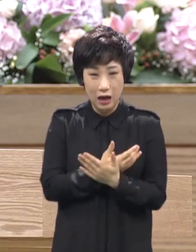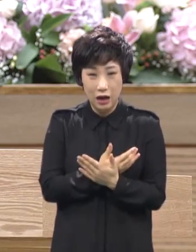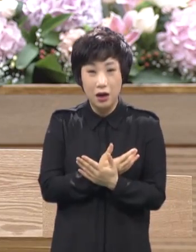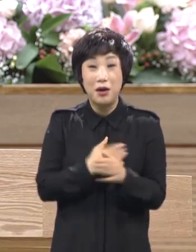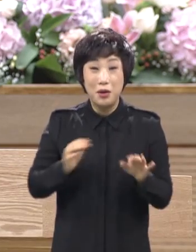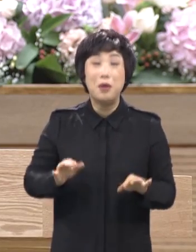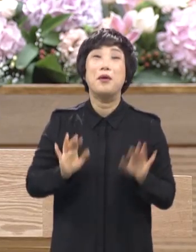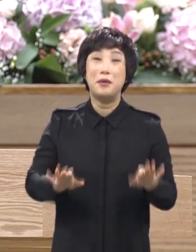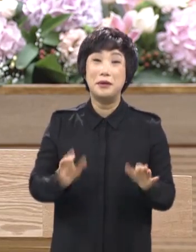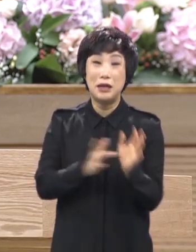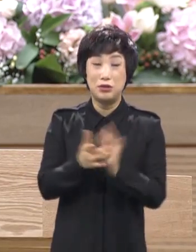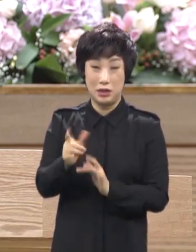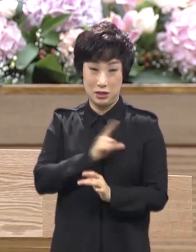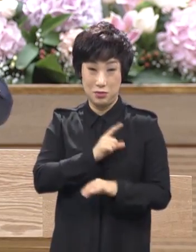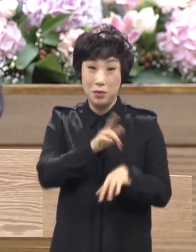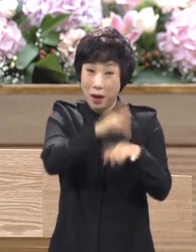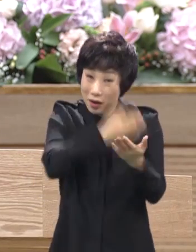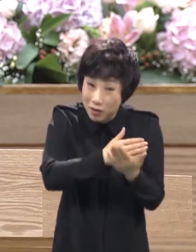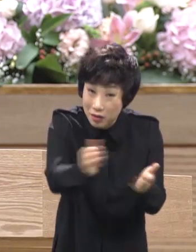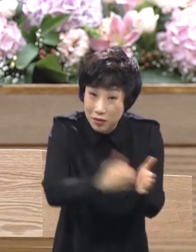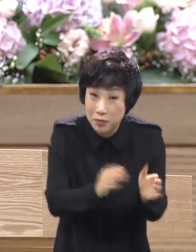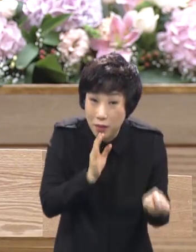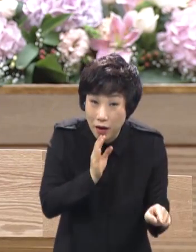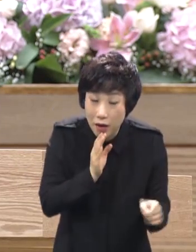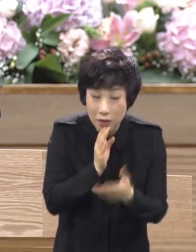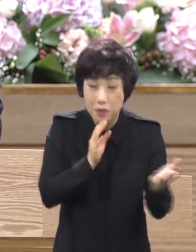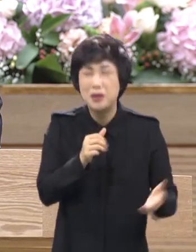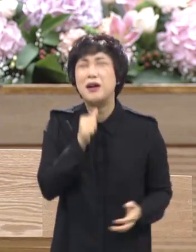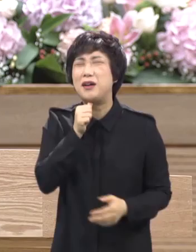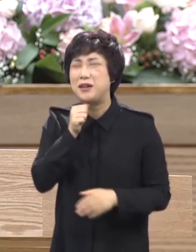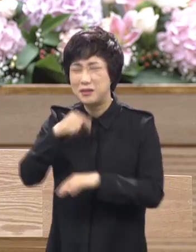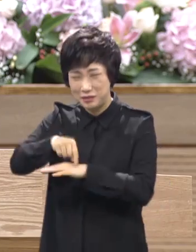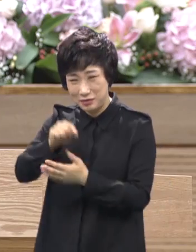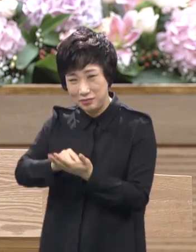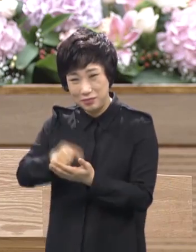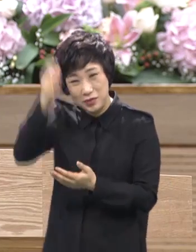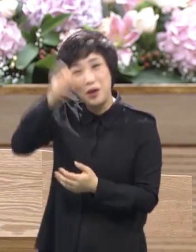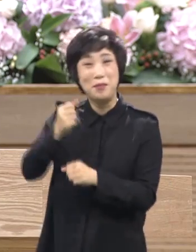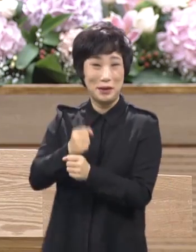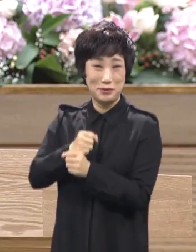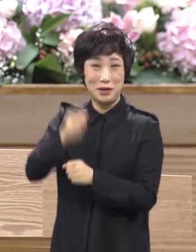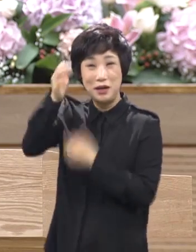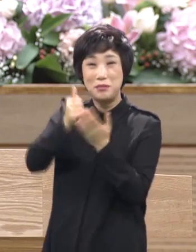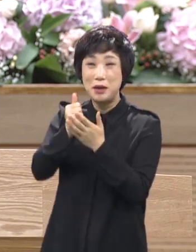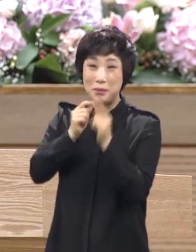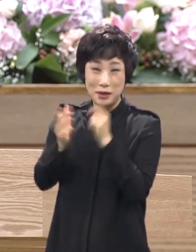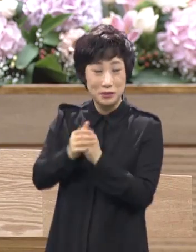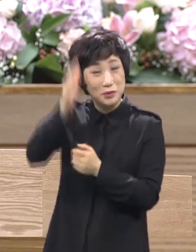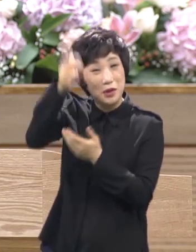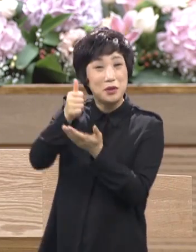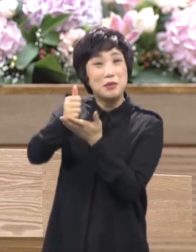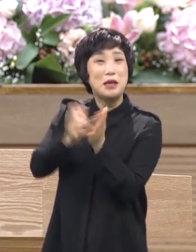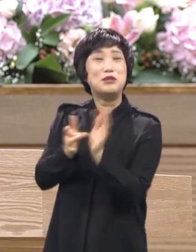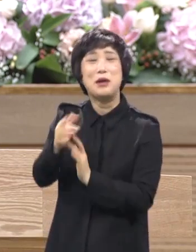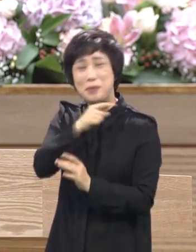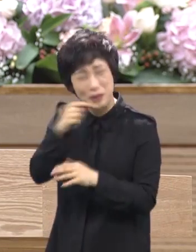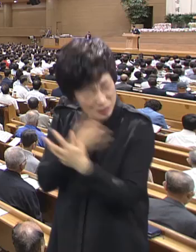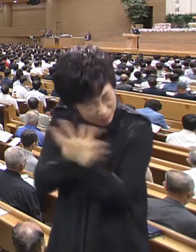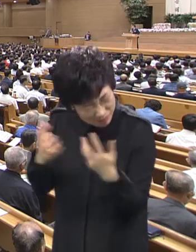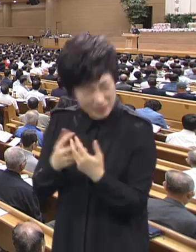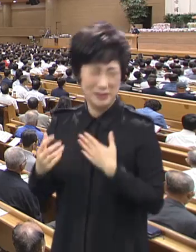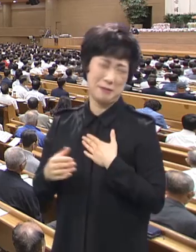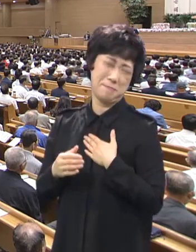예수 이름으로 큰 놈을 몰아내서 가난한 심령을 만들고 말씀으로 성령으로 예수 피로 충만하게